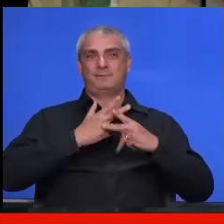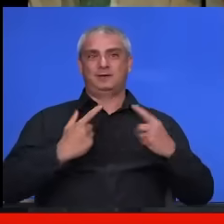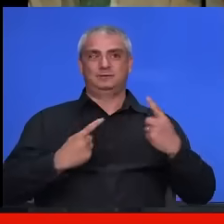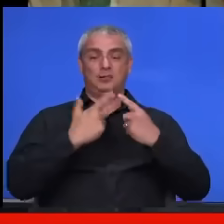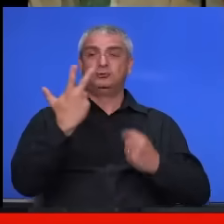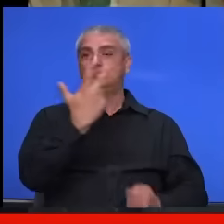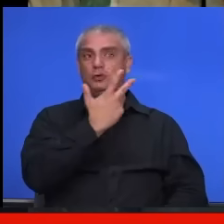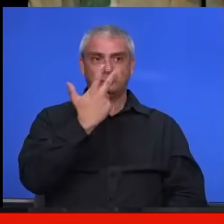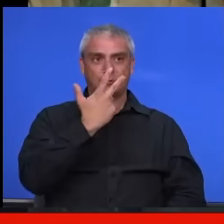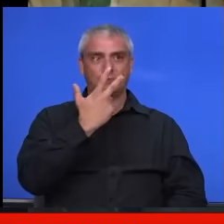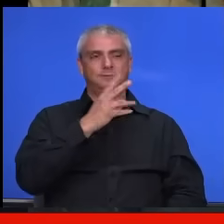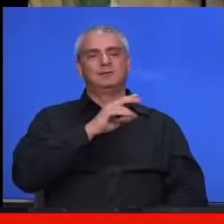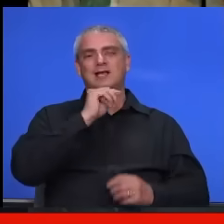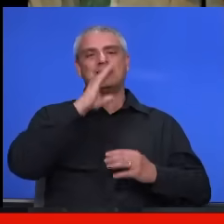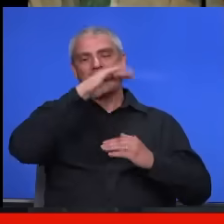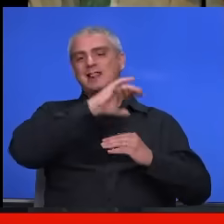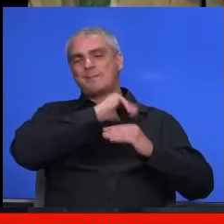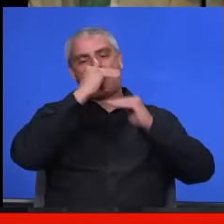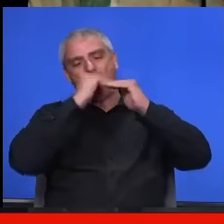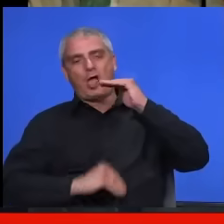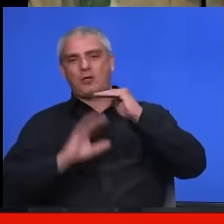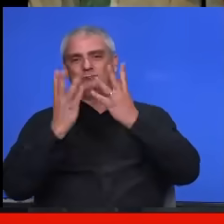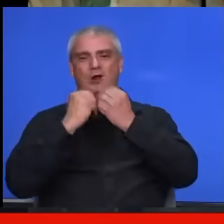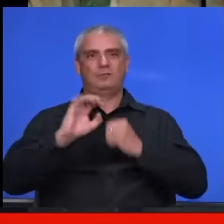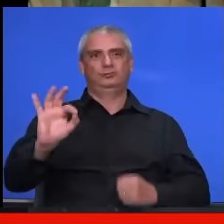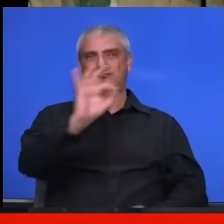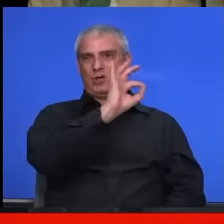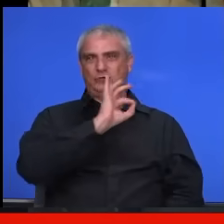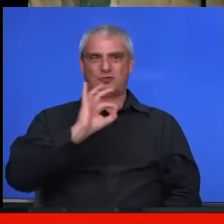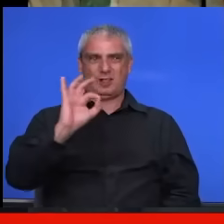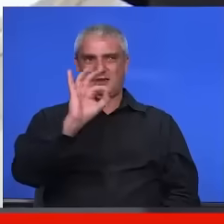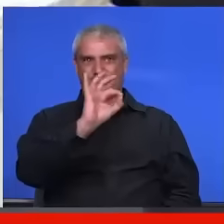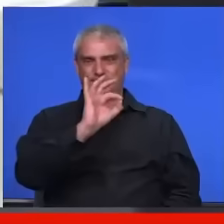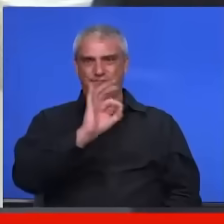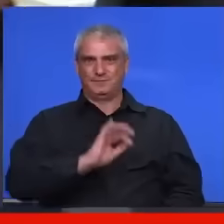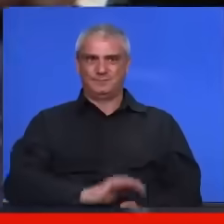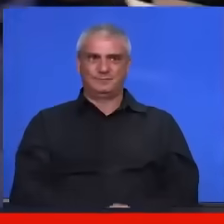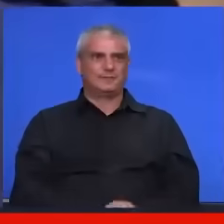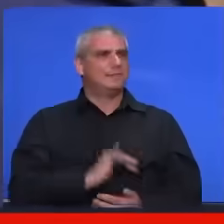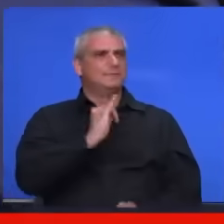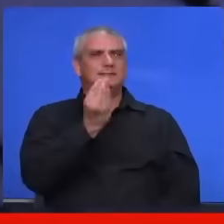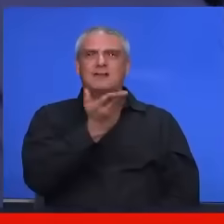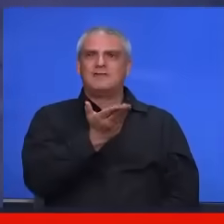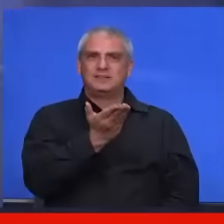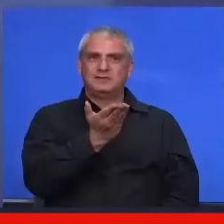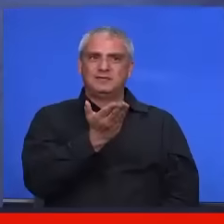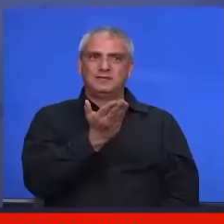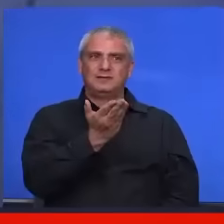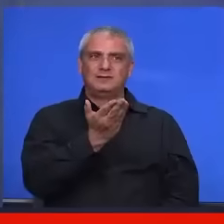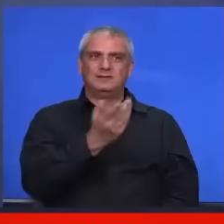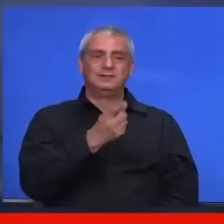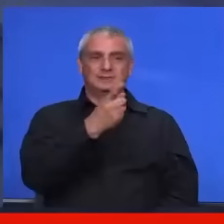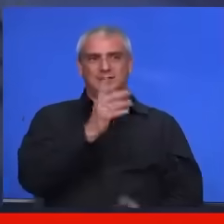שלושתם היו בני הזיכונים במשפחות שלהם. מה זה הדבר הזה?